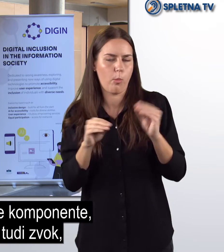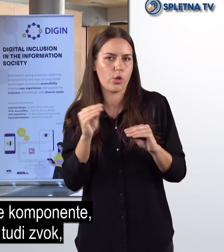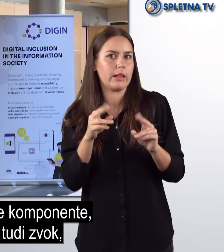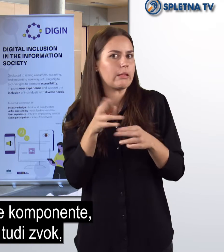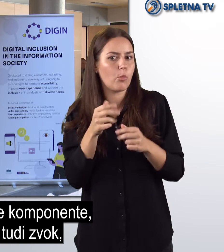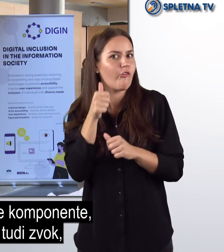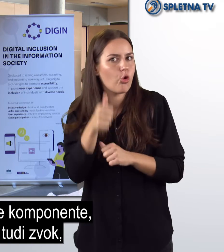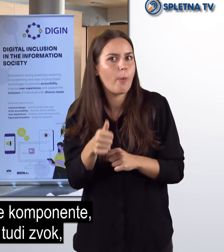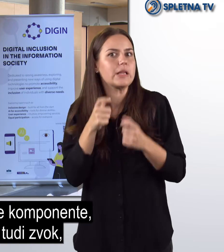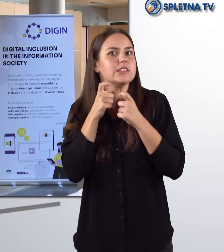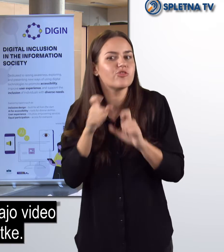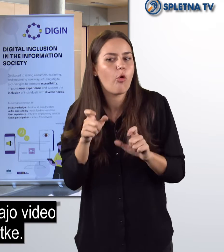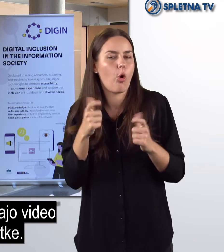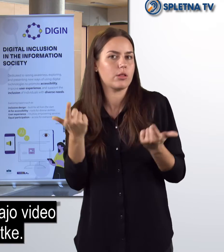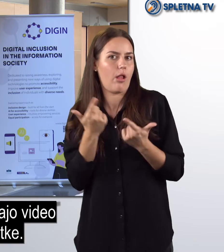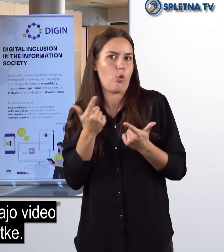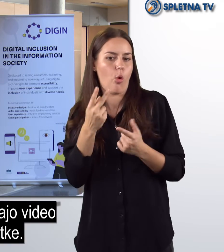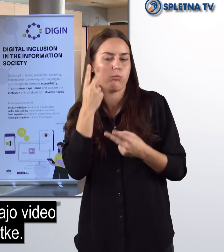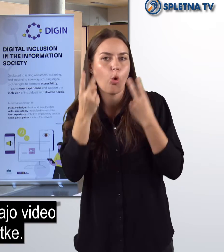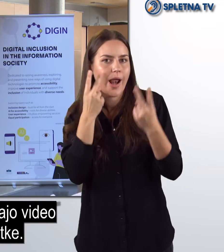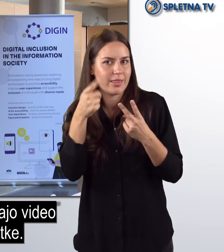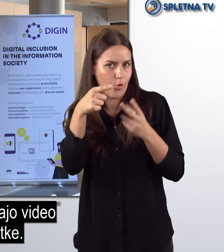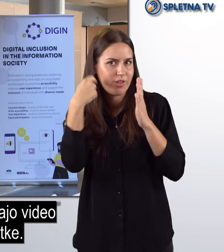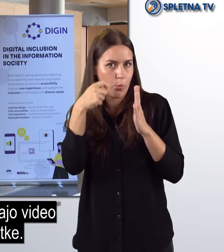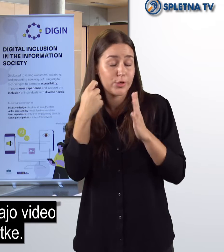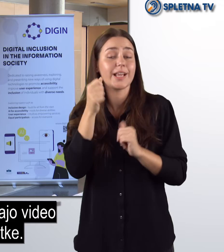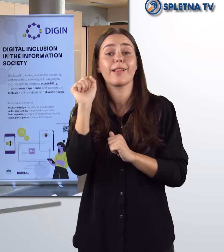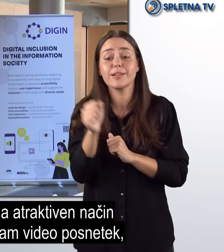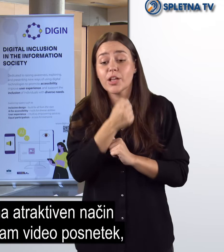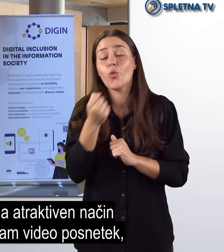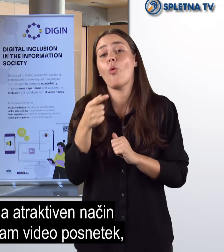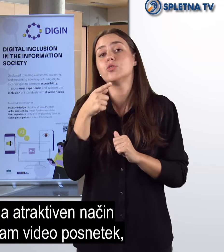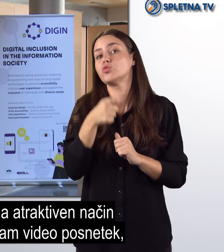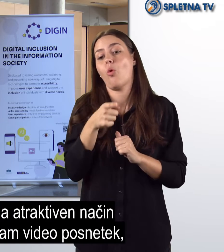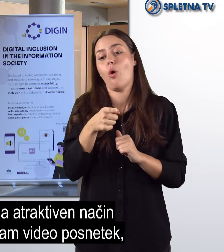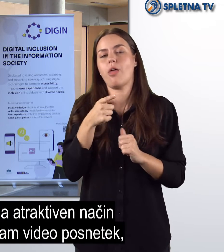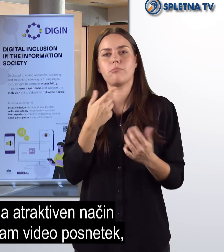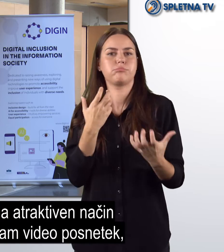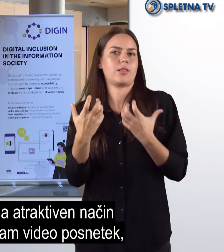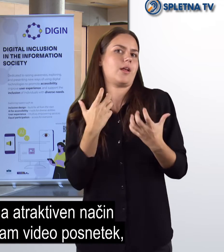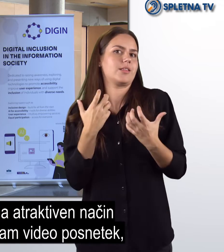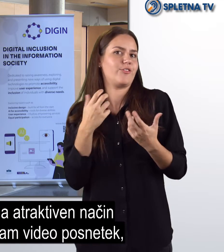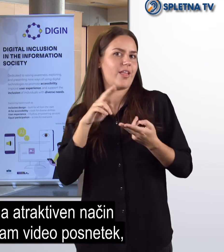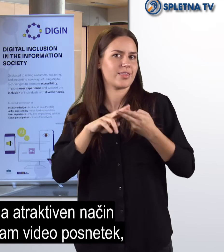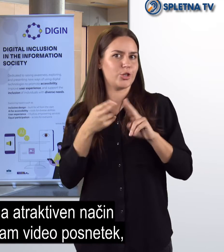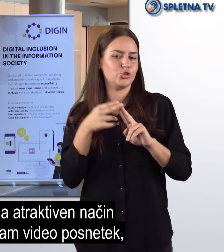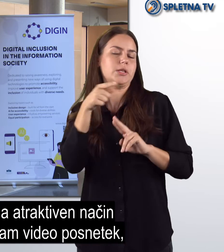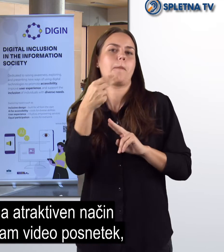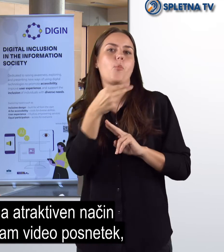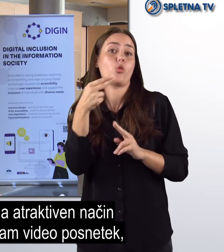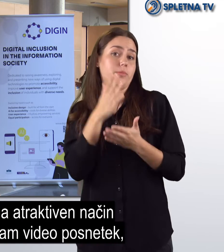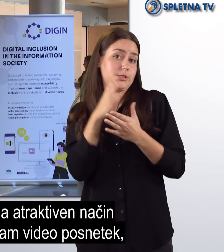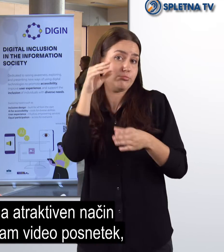torej vklopiti tudi zvoka, da si lahko ogledajo videoposnetke. Zato so enostavno na atraktiven način